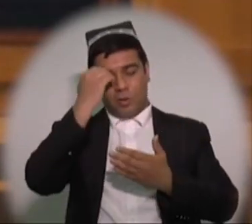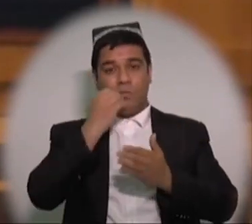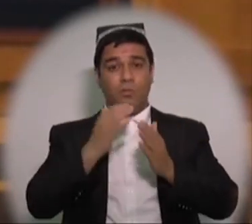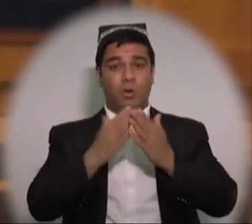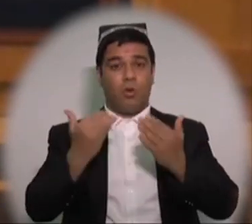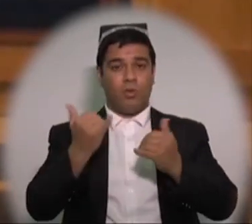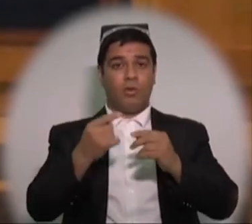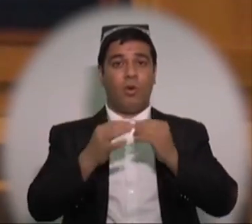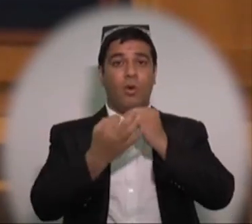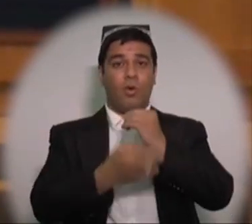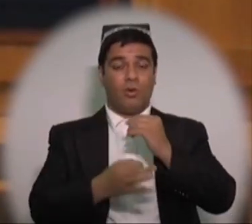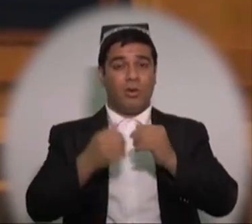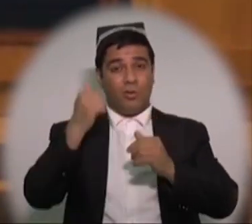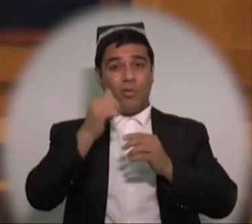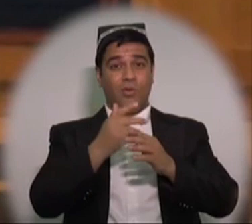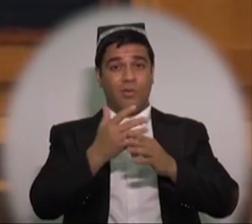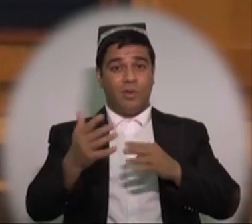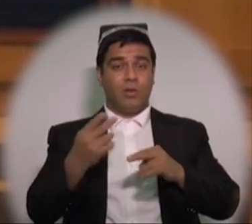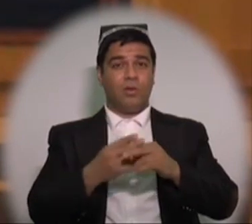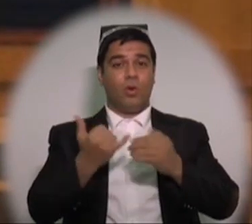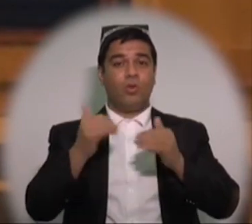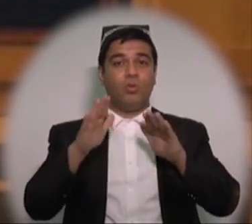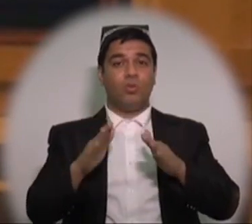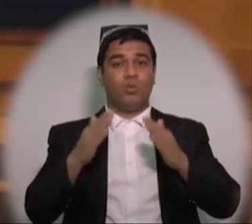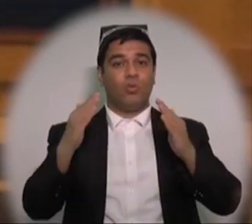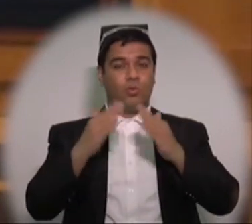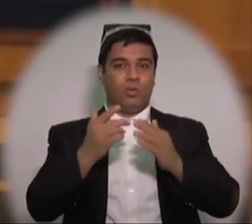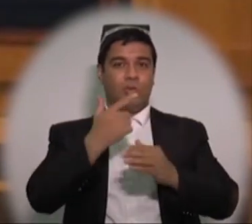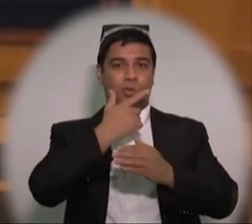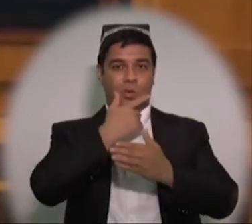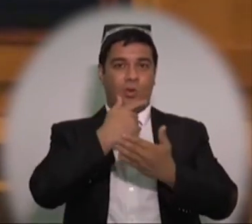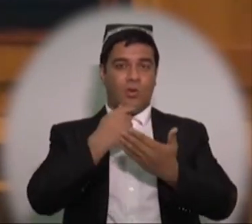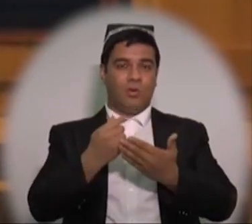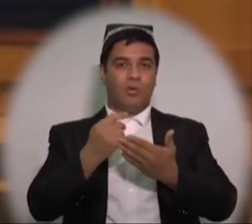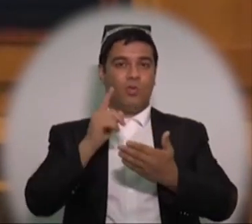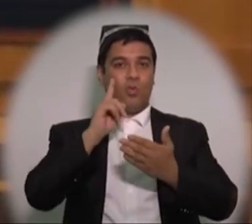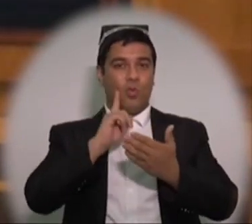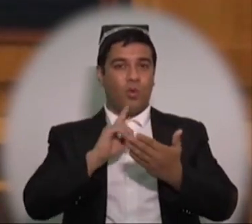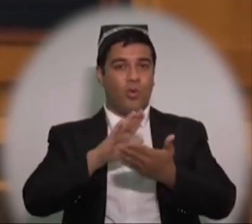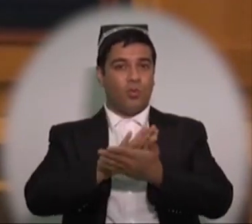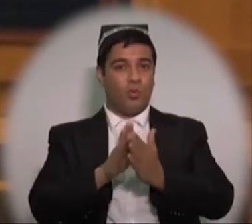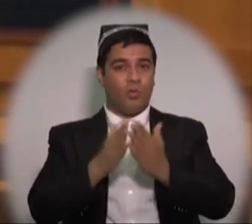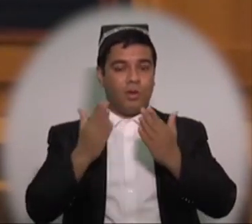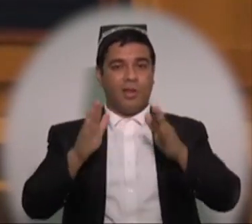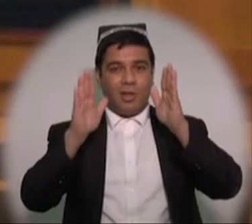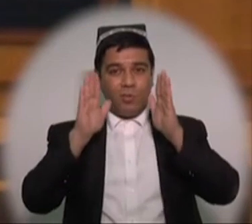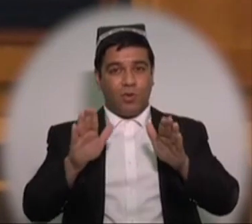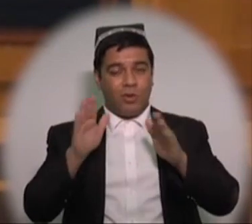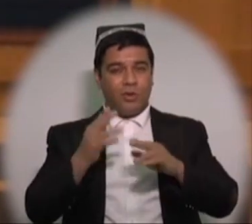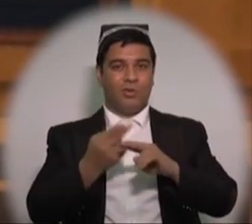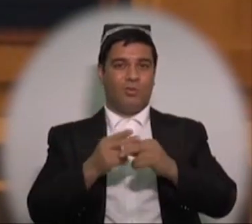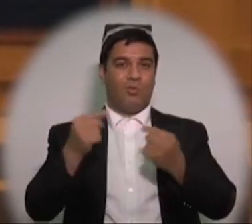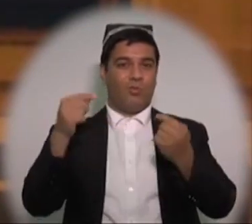Alhamdulillah, oxirgi yillarda bizda ham turar joylarni chiroyli bo'lishi, qulay bo'lishi,